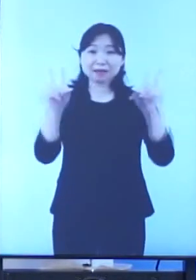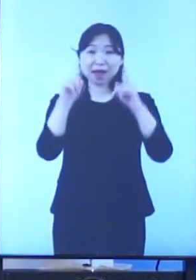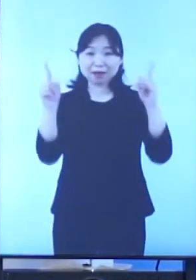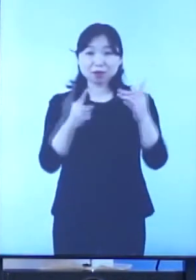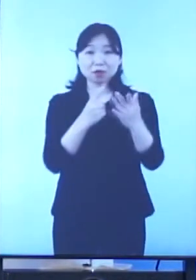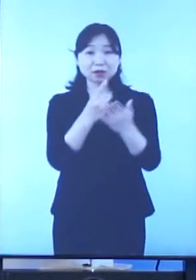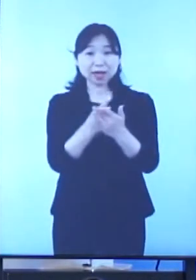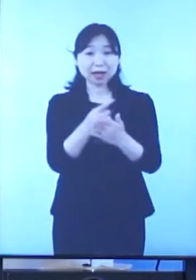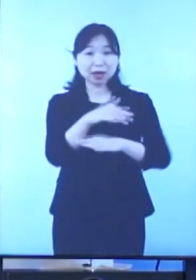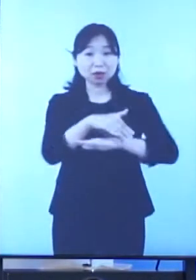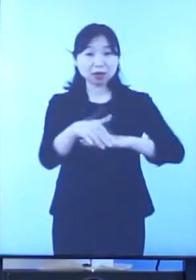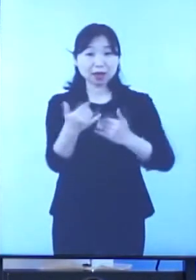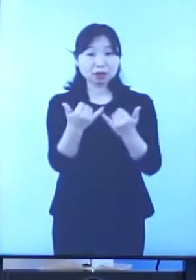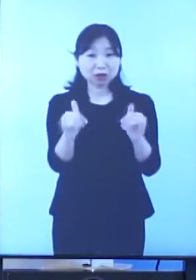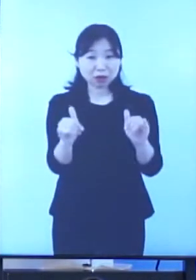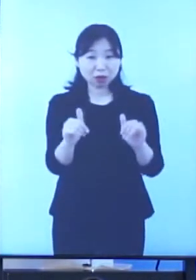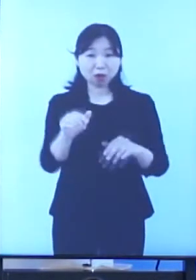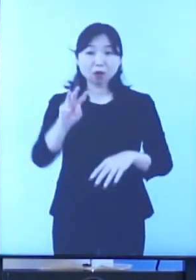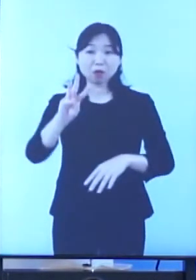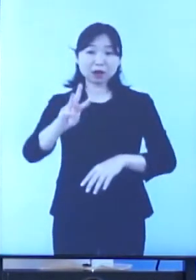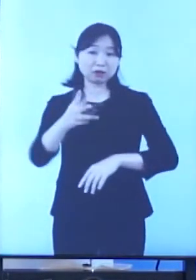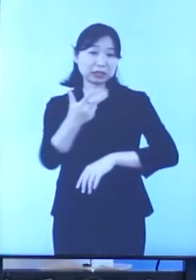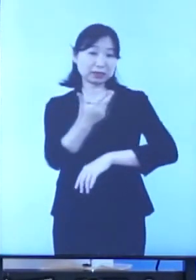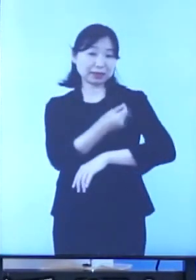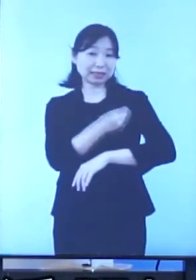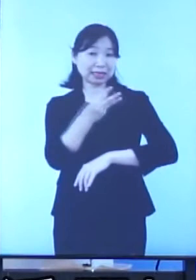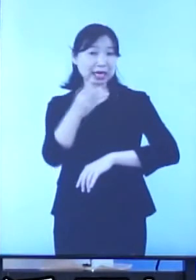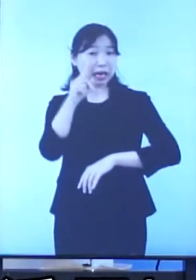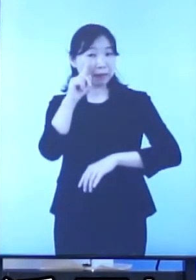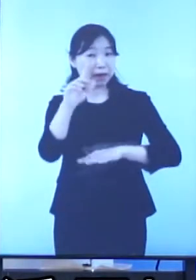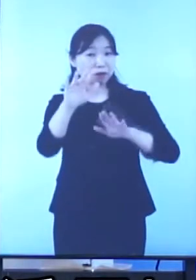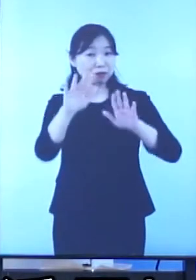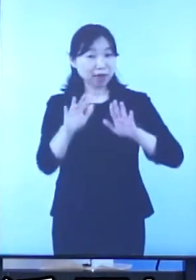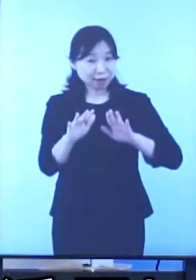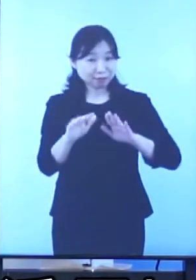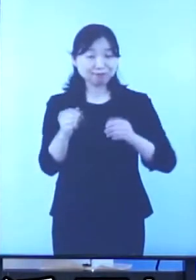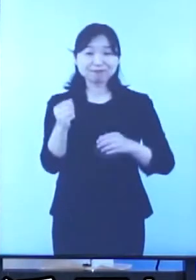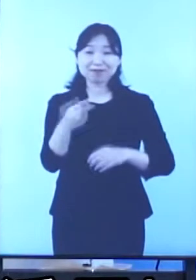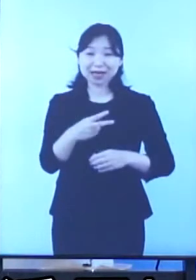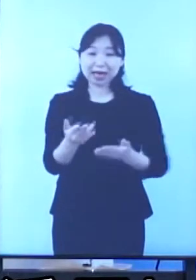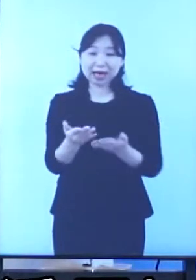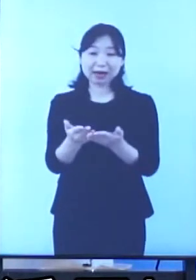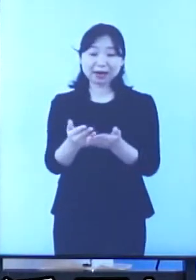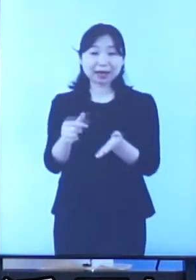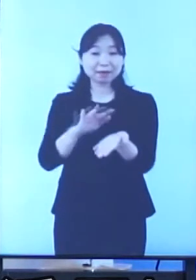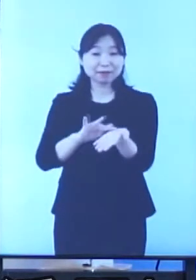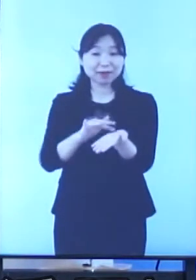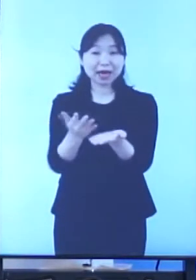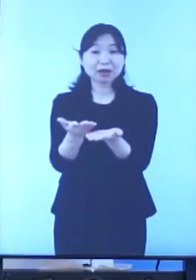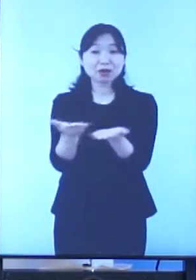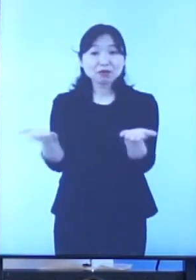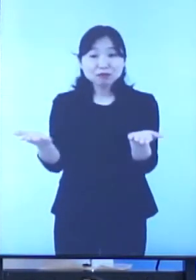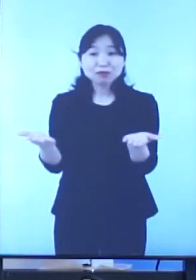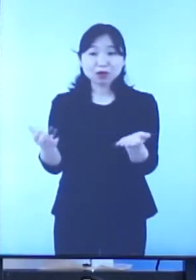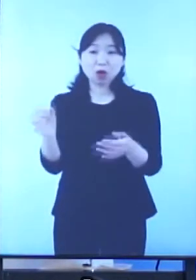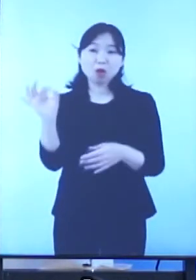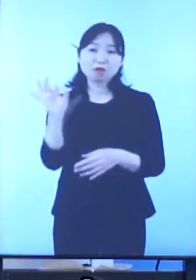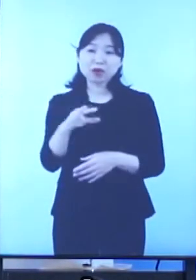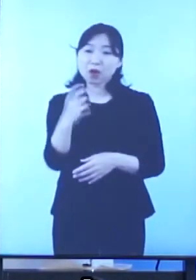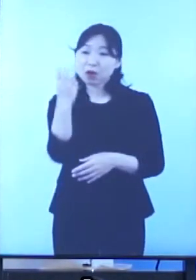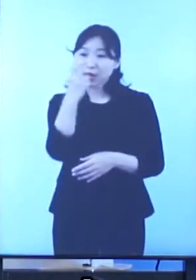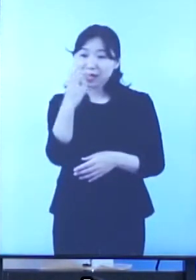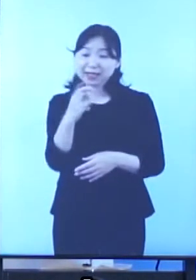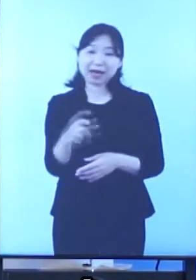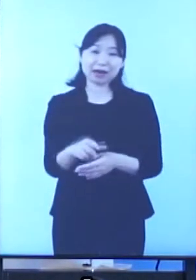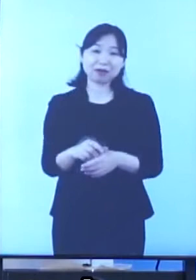方はワクチン3回接種を受けるか、薬局などで行っている無料検査を活用し感染拡